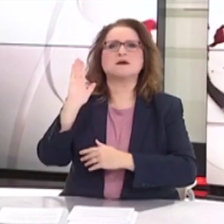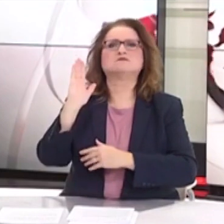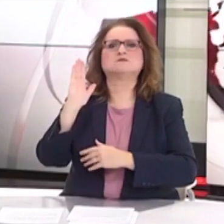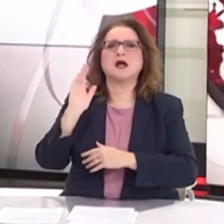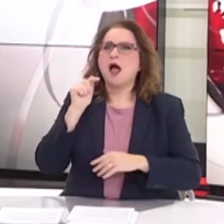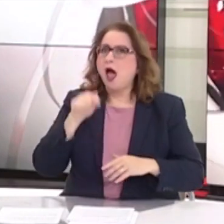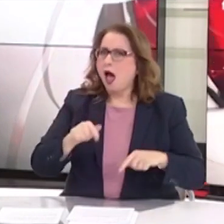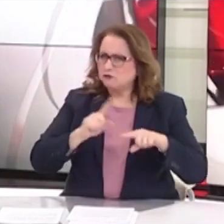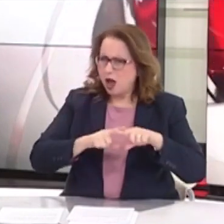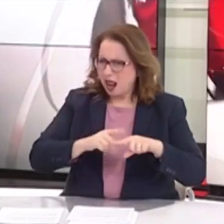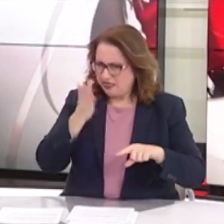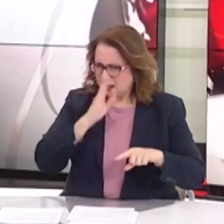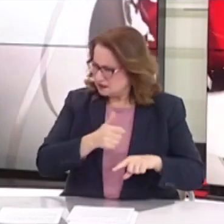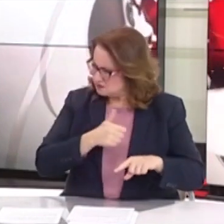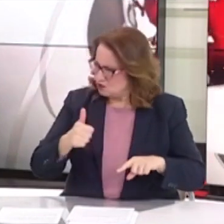Η Ελλάδα,